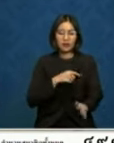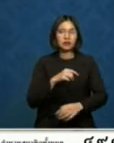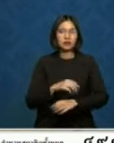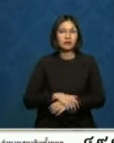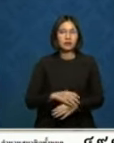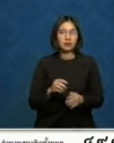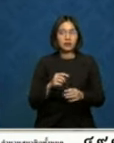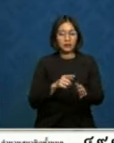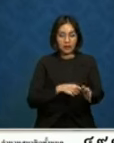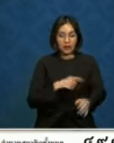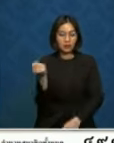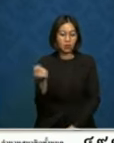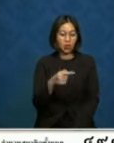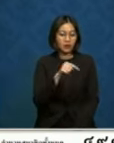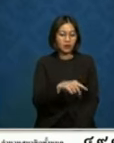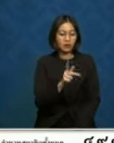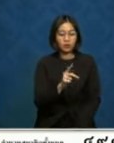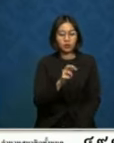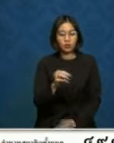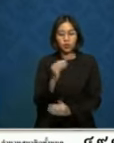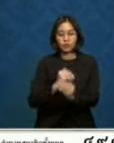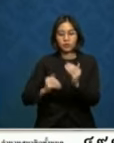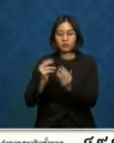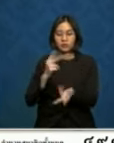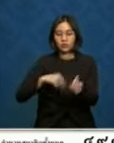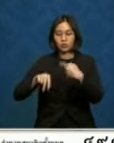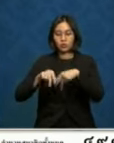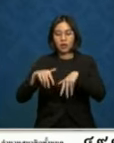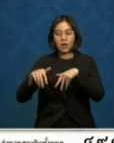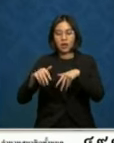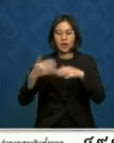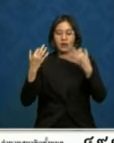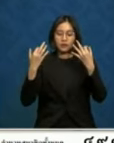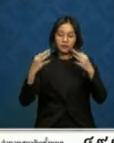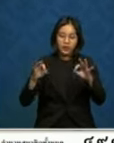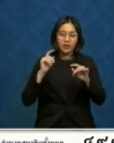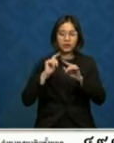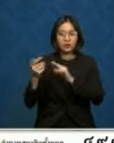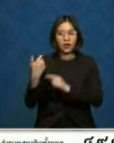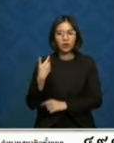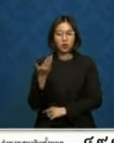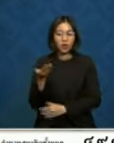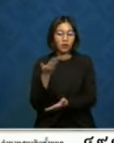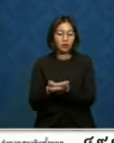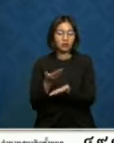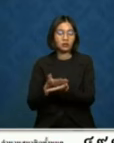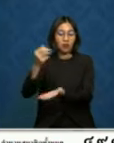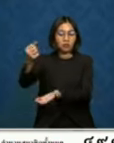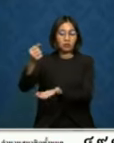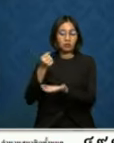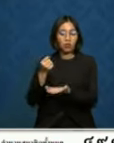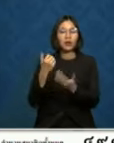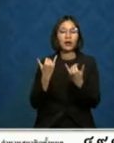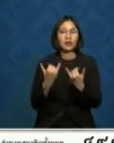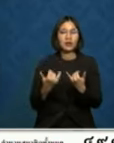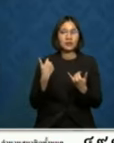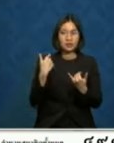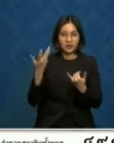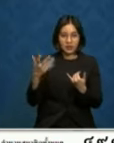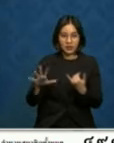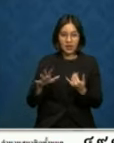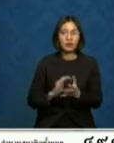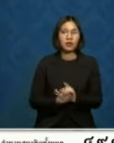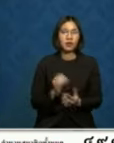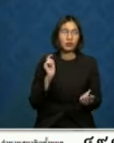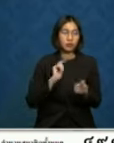กว่านะครับซึ่งทางกรมคุ้มครองสิทธิและเสรีภาพก็มีการของบประมาณในเรื่องนี้อยู่แล้ว